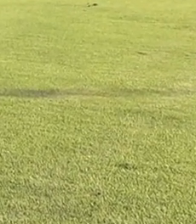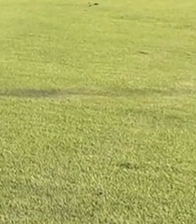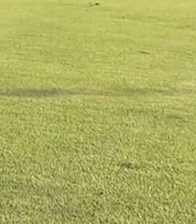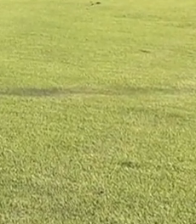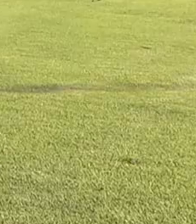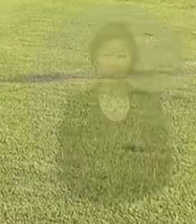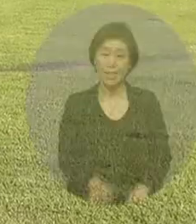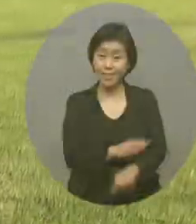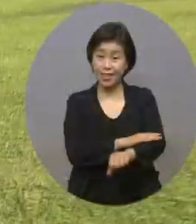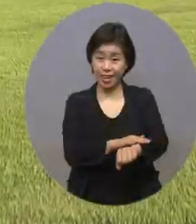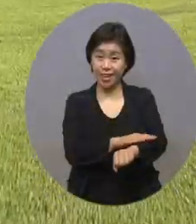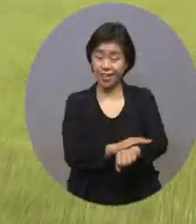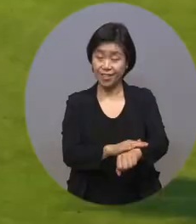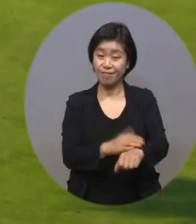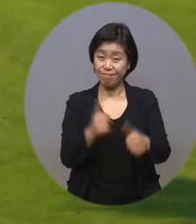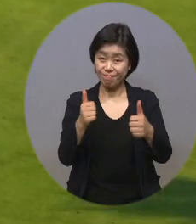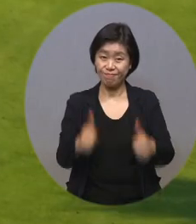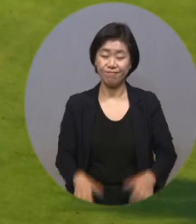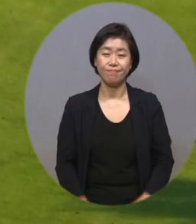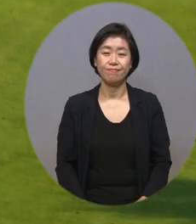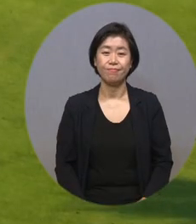잘 쳤다, 나이스!